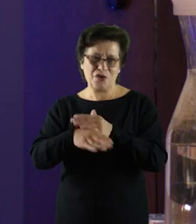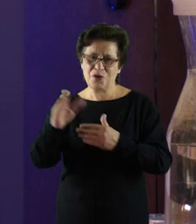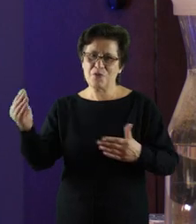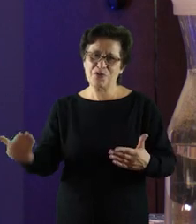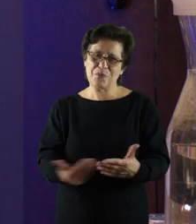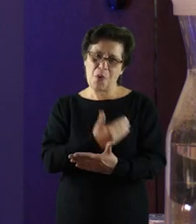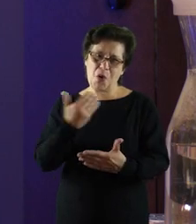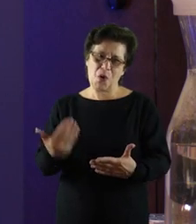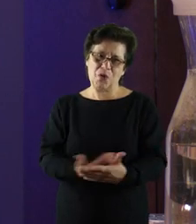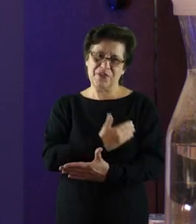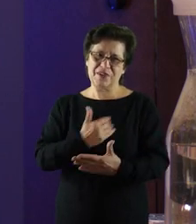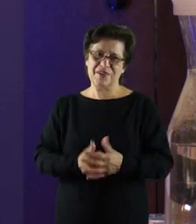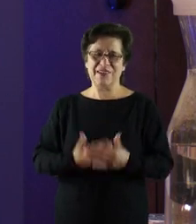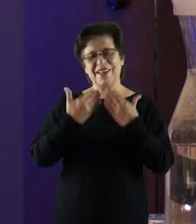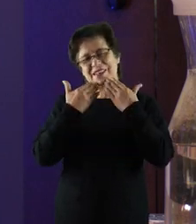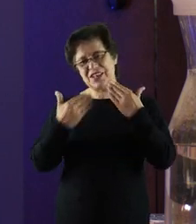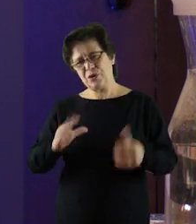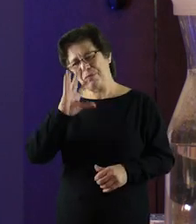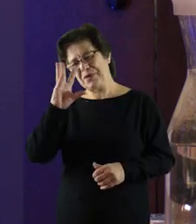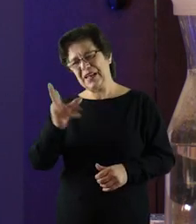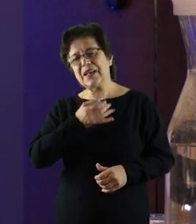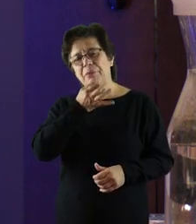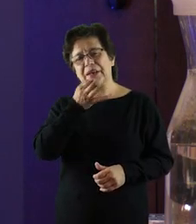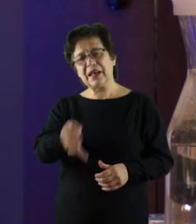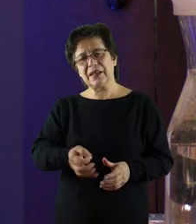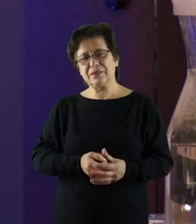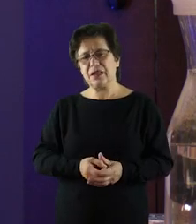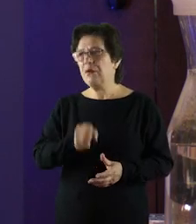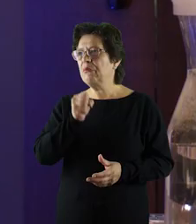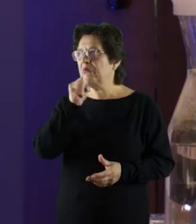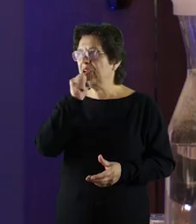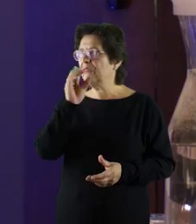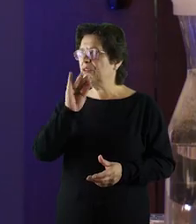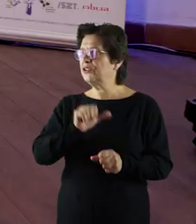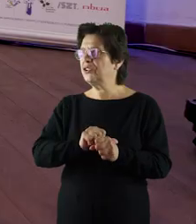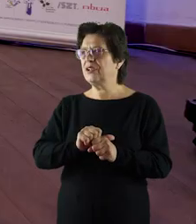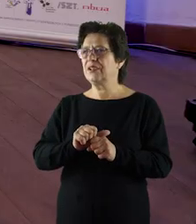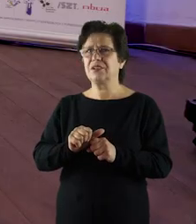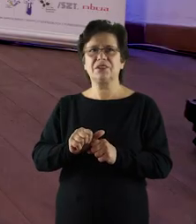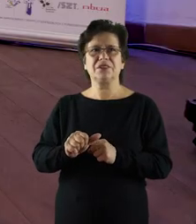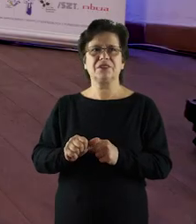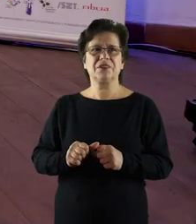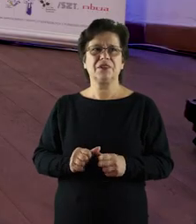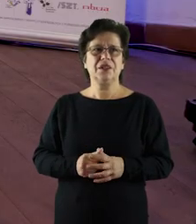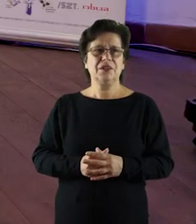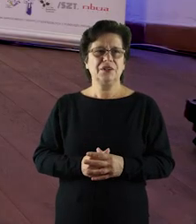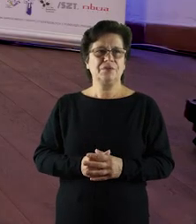uczucia. Dziękuję za piękne pytanie i mikrofon chyba jeszcze jest po tamtej stronie. Panowie,